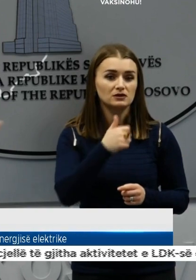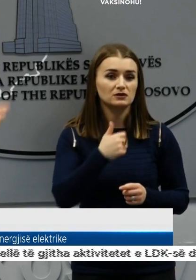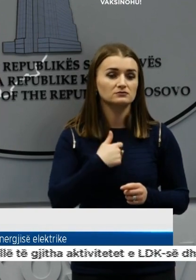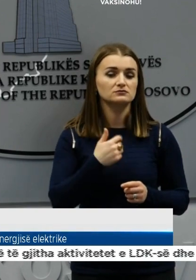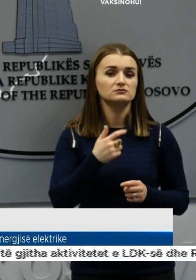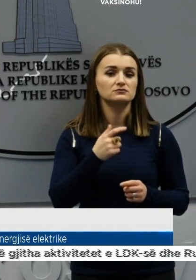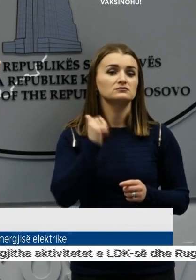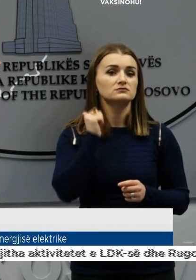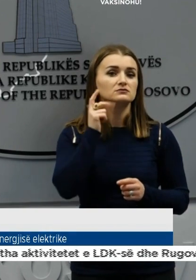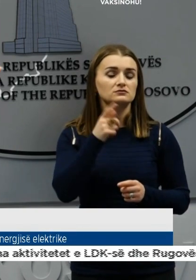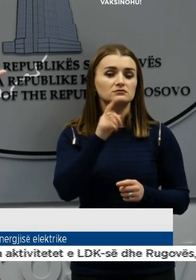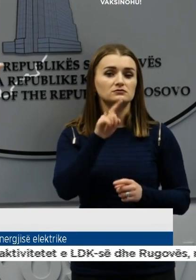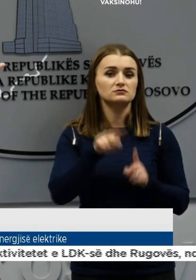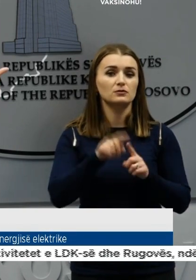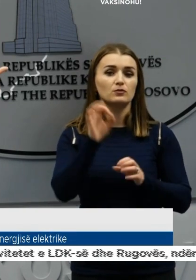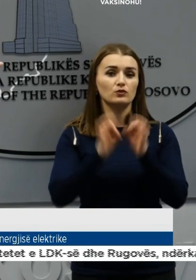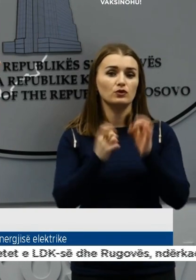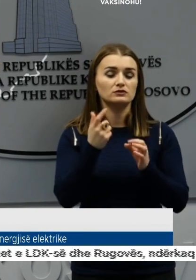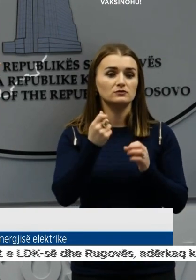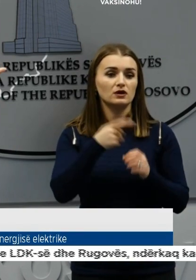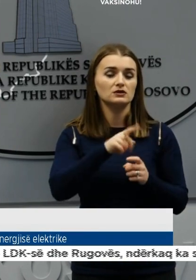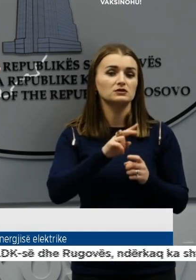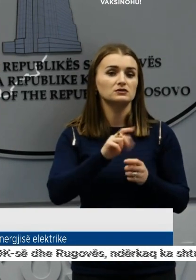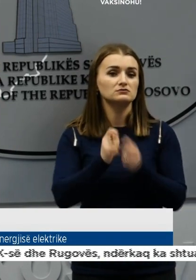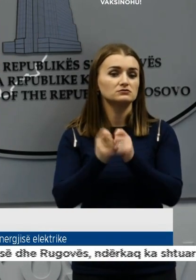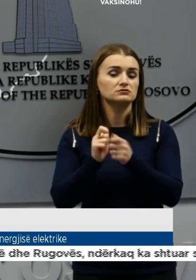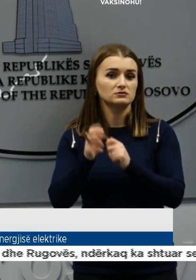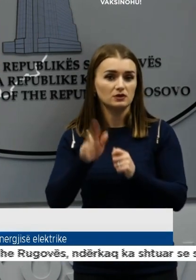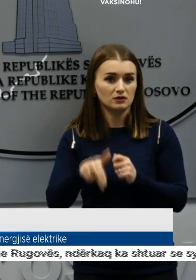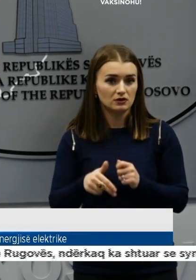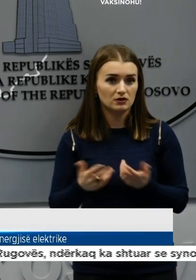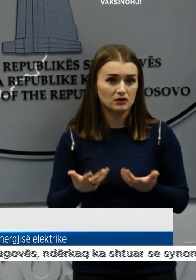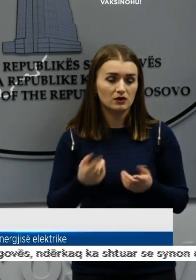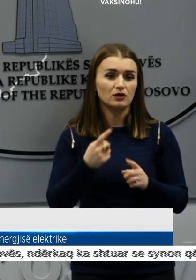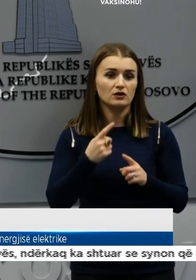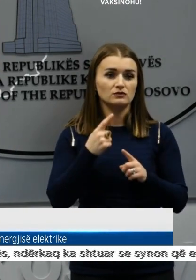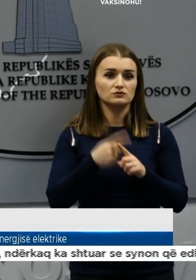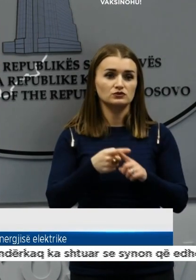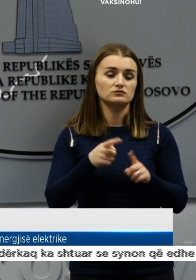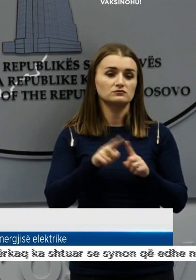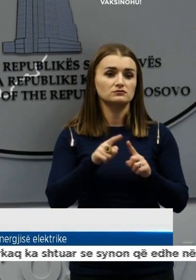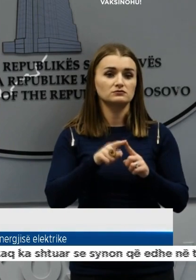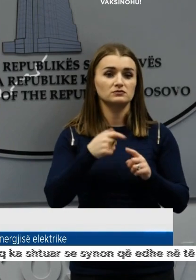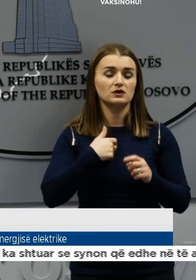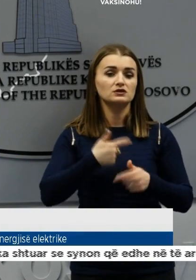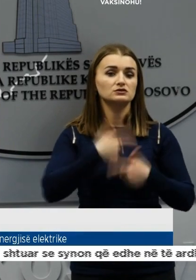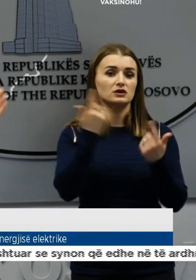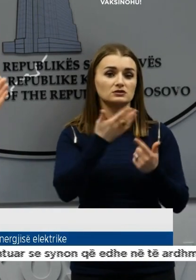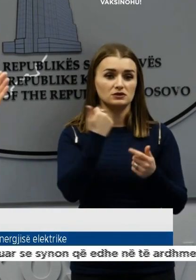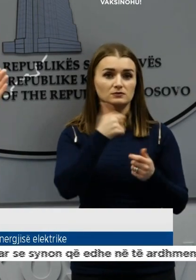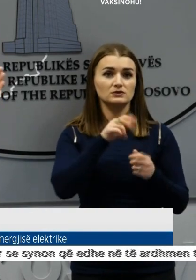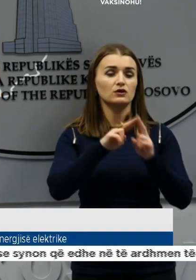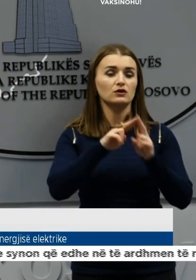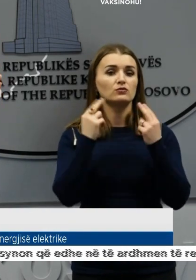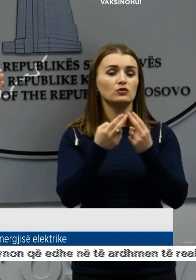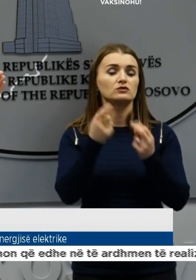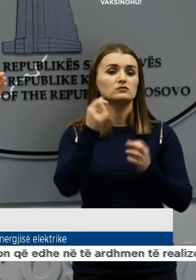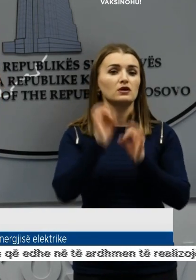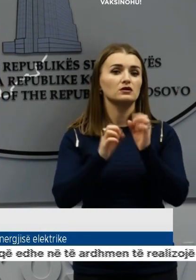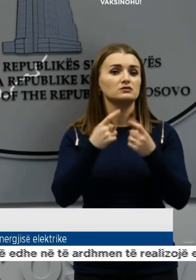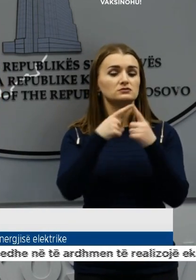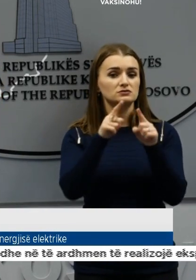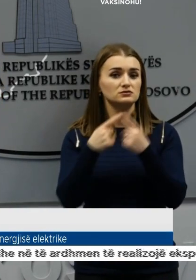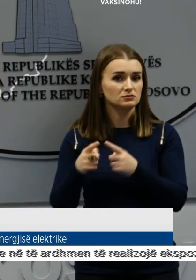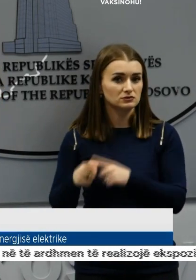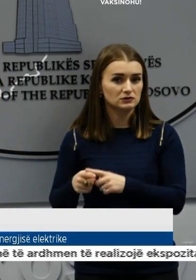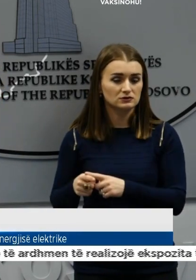të ndjekur ne çmimet në tregjet botërore, nuk është e qartë. Sepse nuk është e qartë as që ngritja e çmimeve